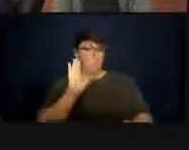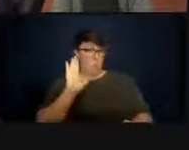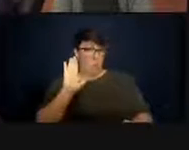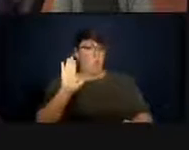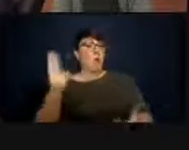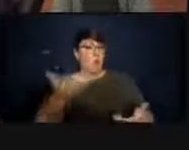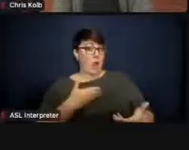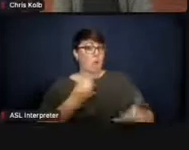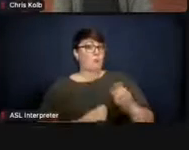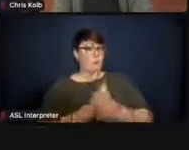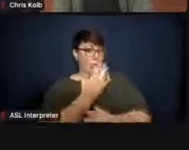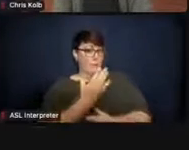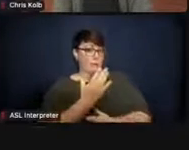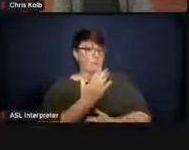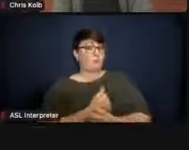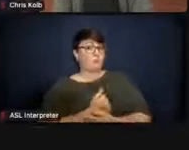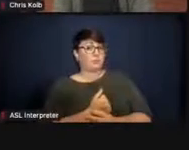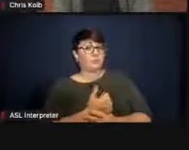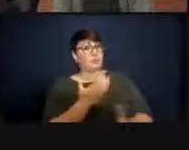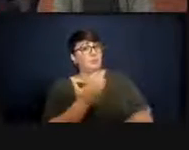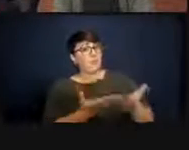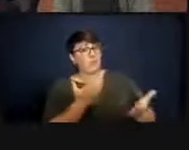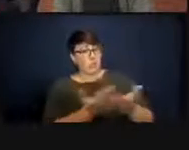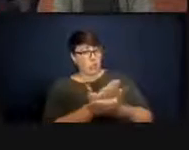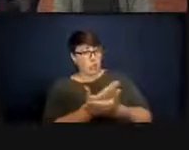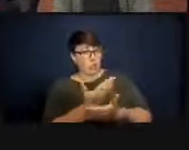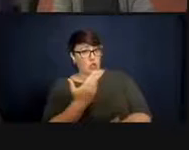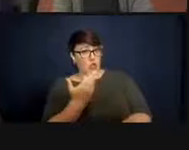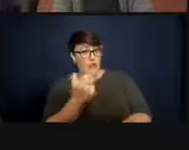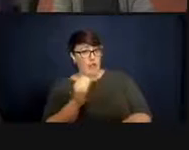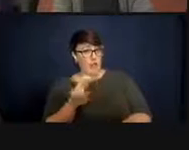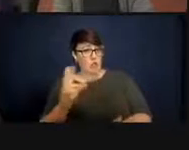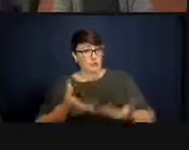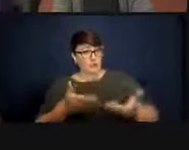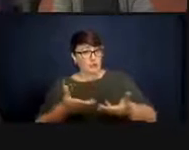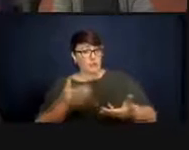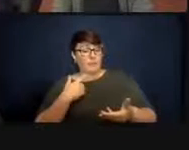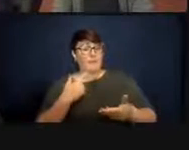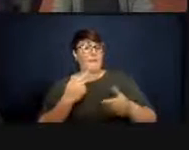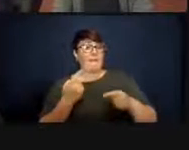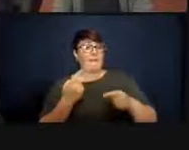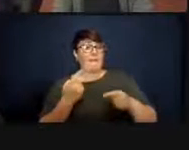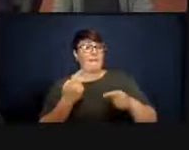نعم سيتم التعاقد معهم خلال الربيع